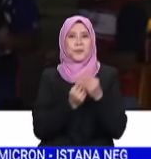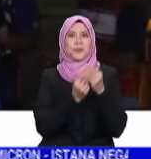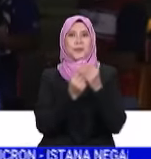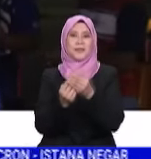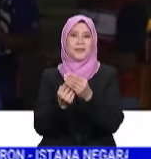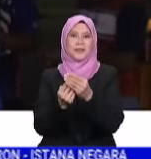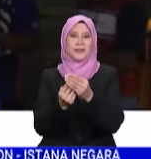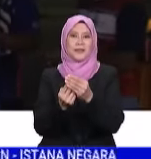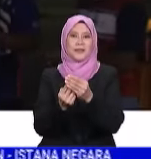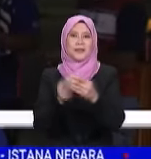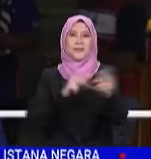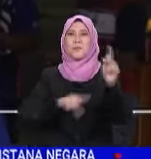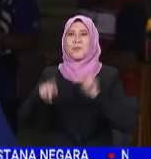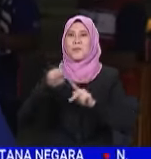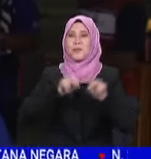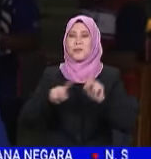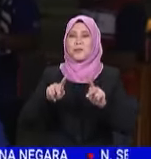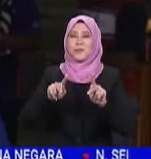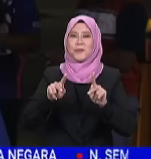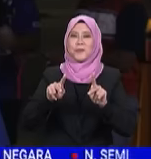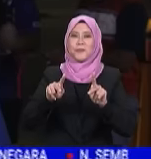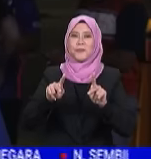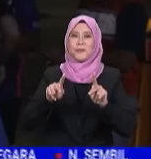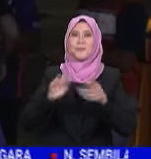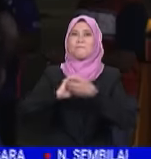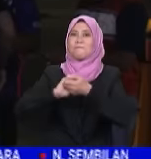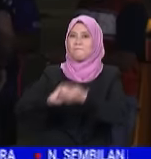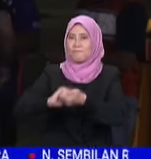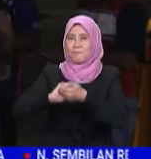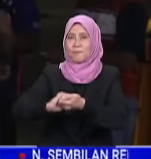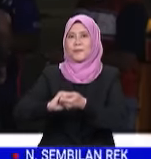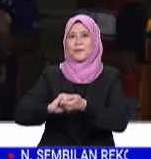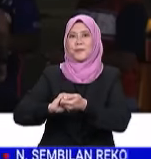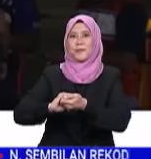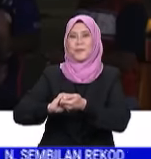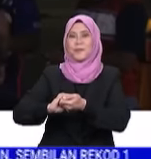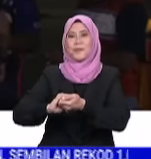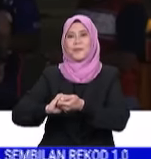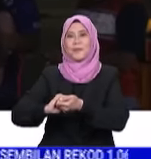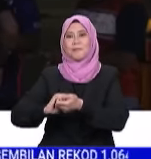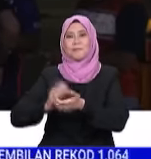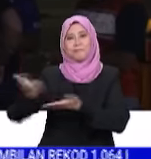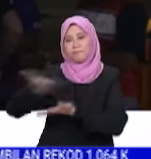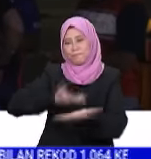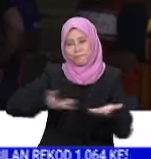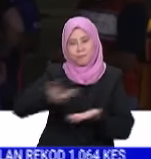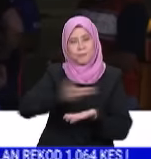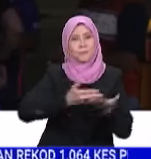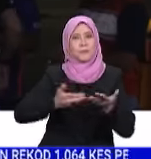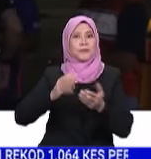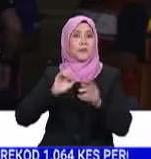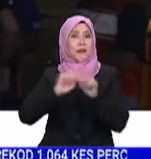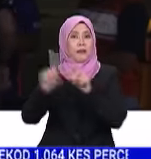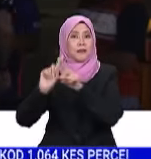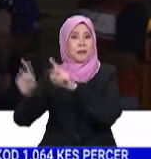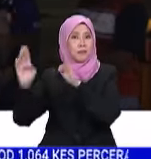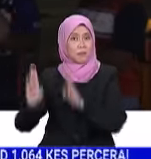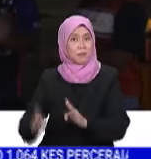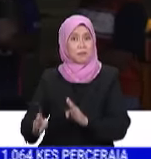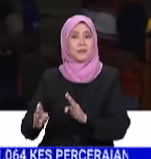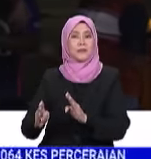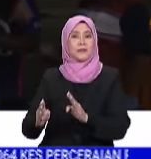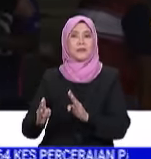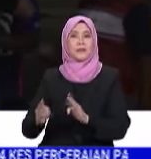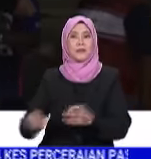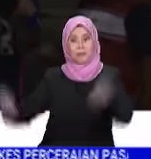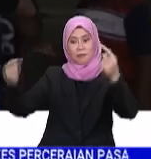menyatukan penduduk-penduduk menyatukan ukhwah di antara satu sama lain waim pelbagai bangsa hari ini yang